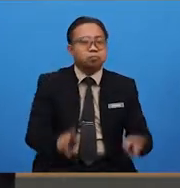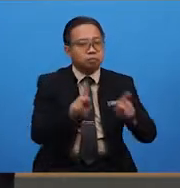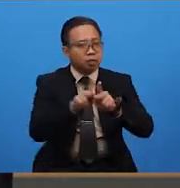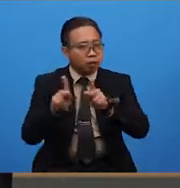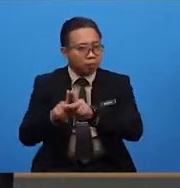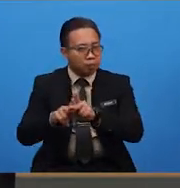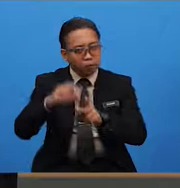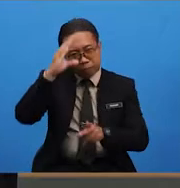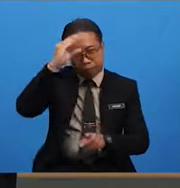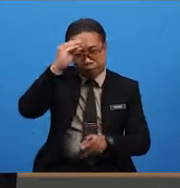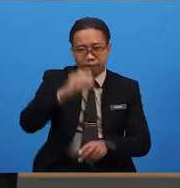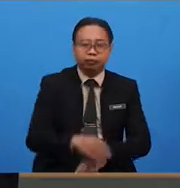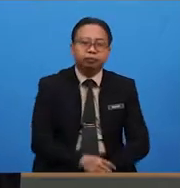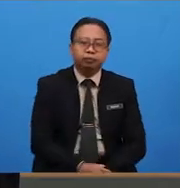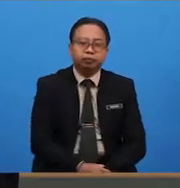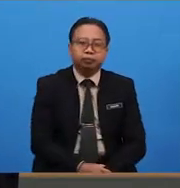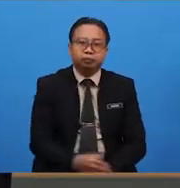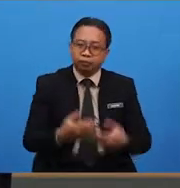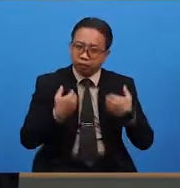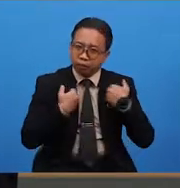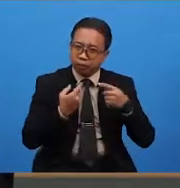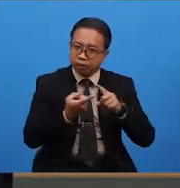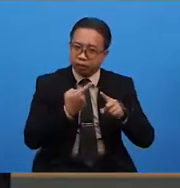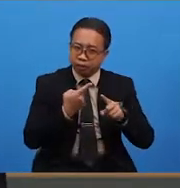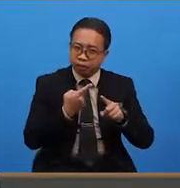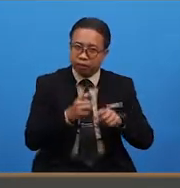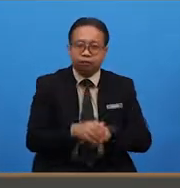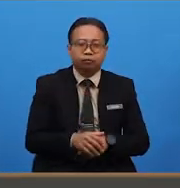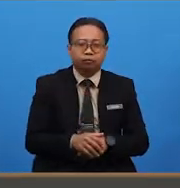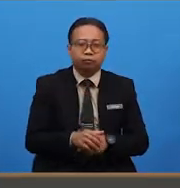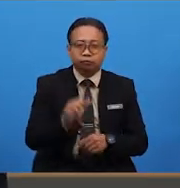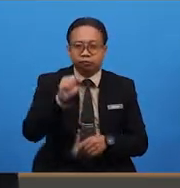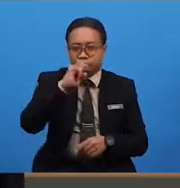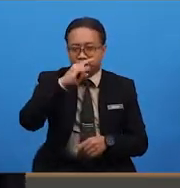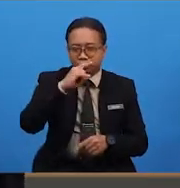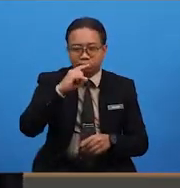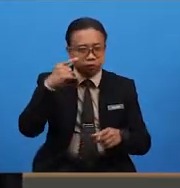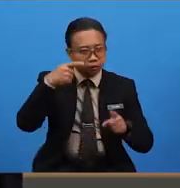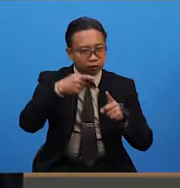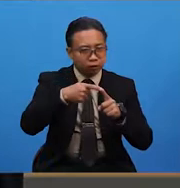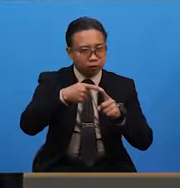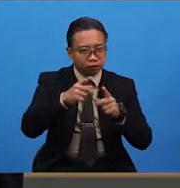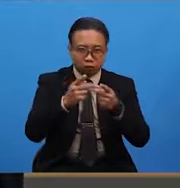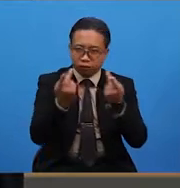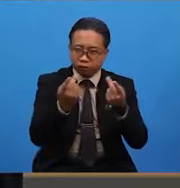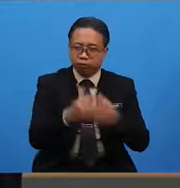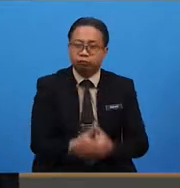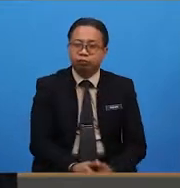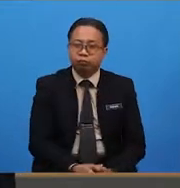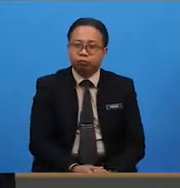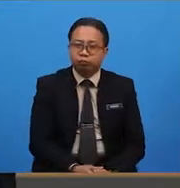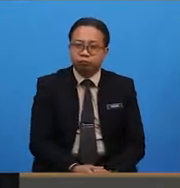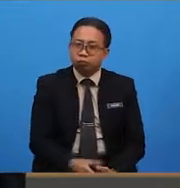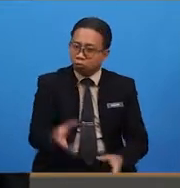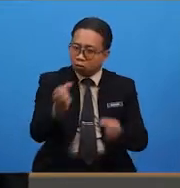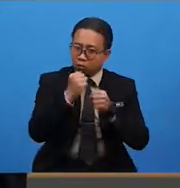animasi malah ada juga yang dari animasi ke komik diantaranya pernah mendapat kutipan tayangnya mencecah